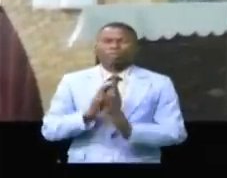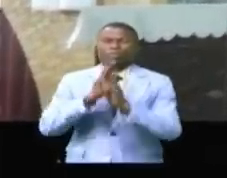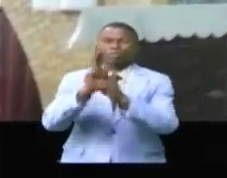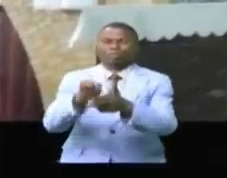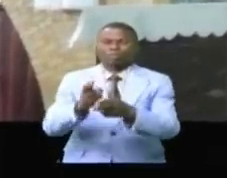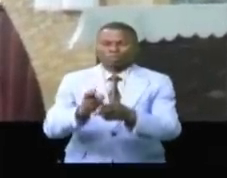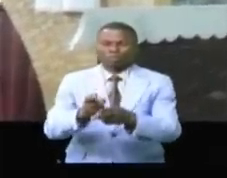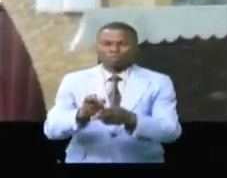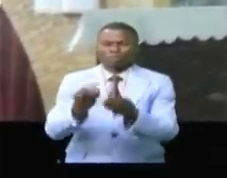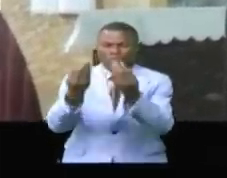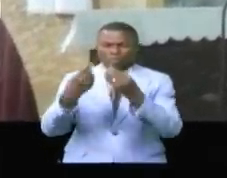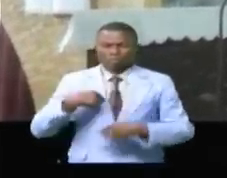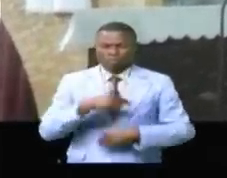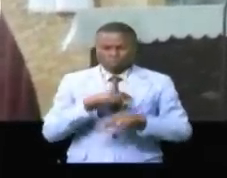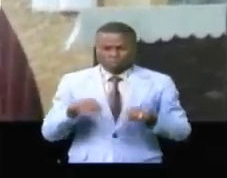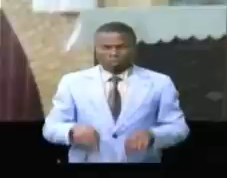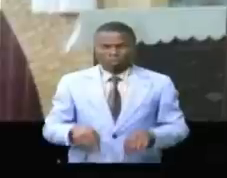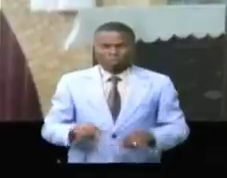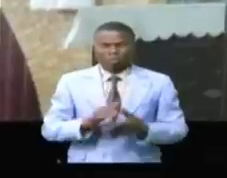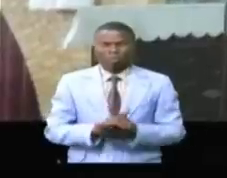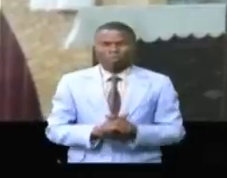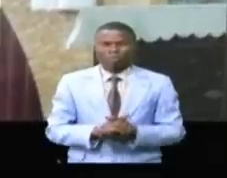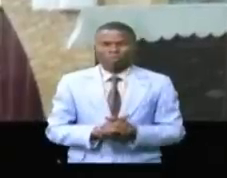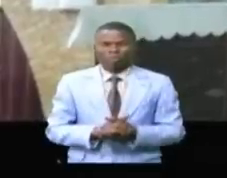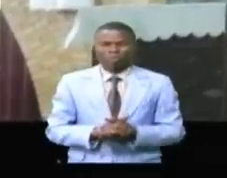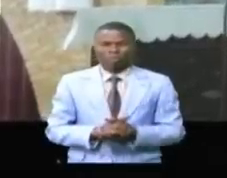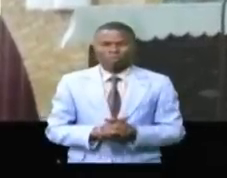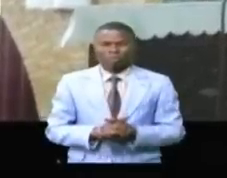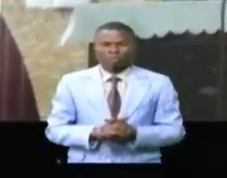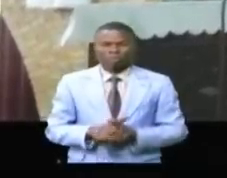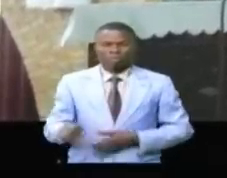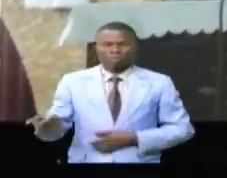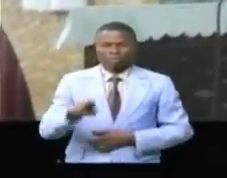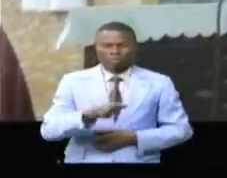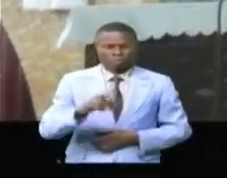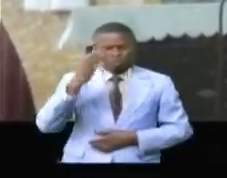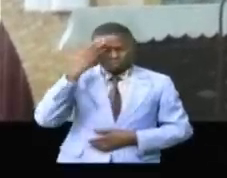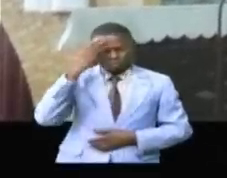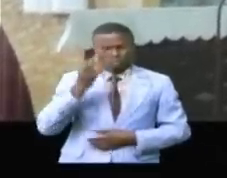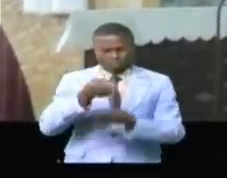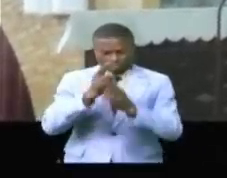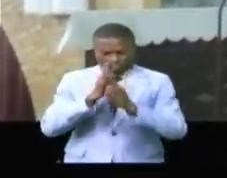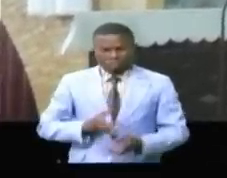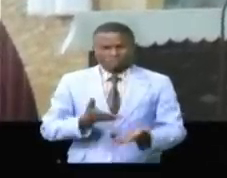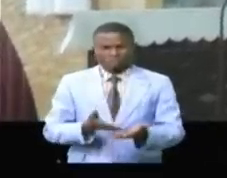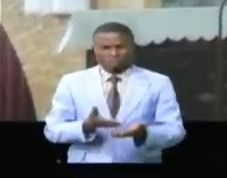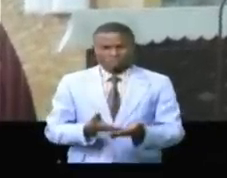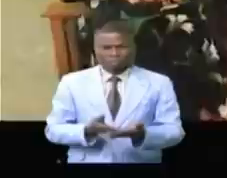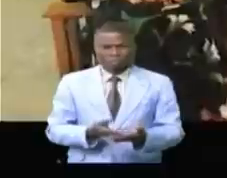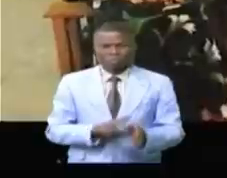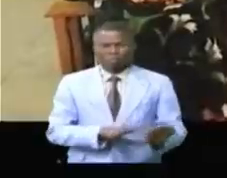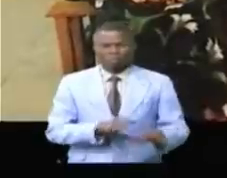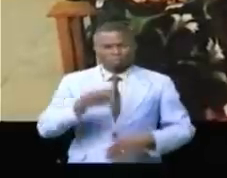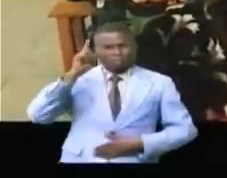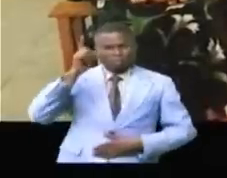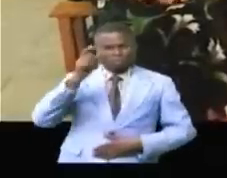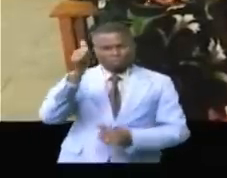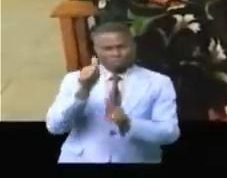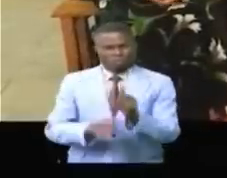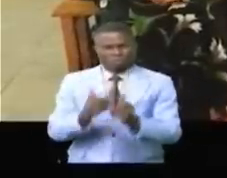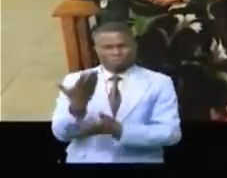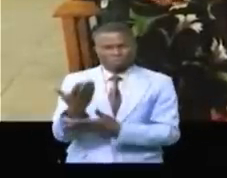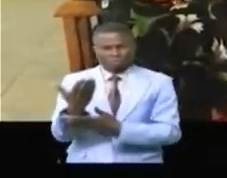avez donnée aujourd'hui, vous avez répondu également à cet appel de l'unité, très important pour nous. Chaque humain